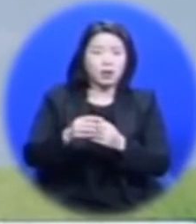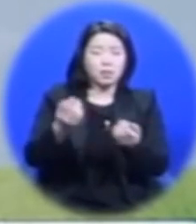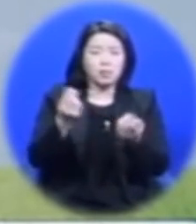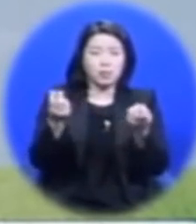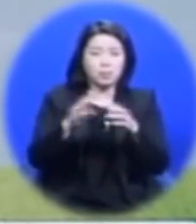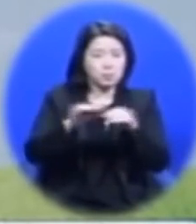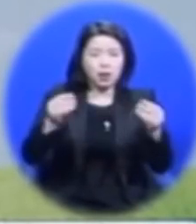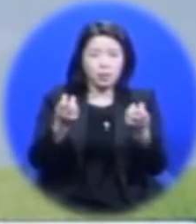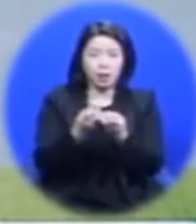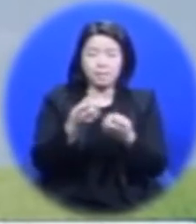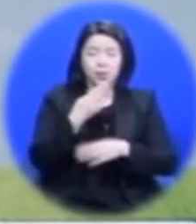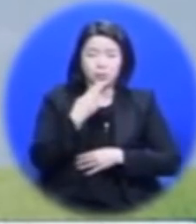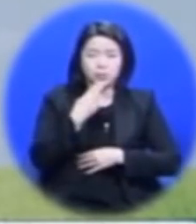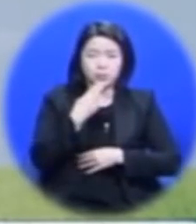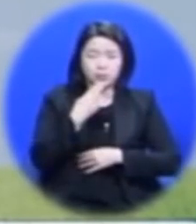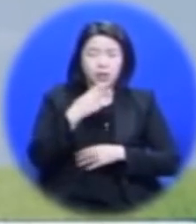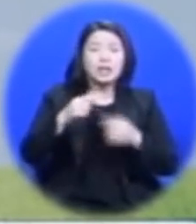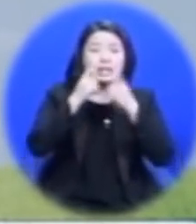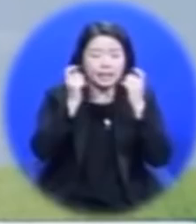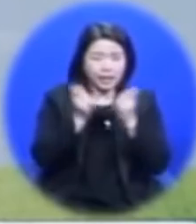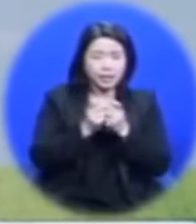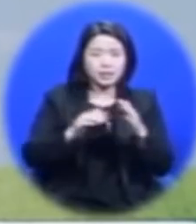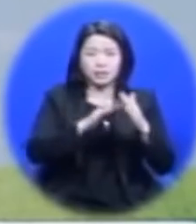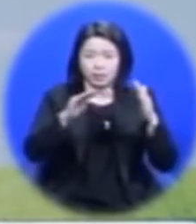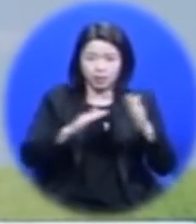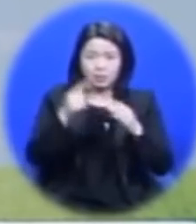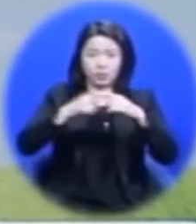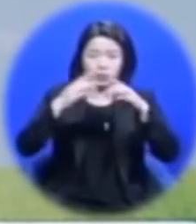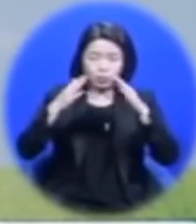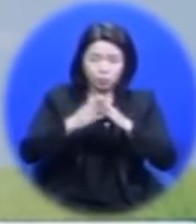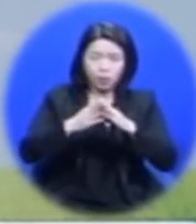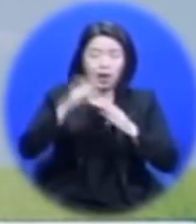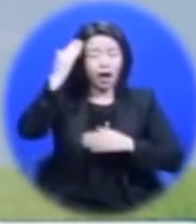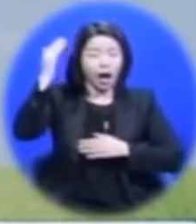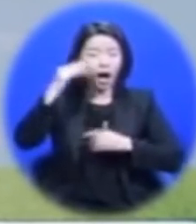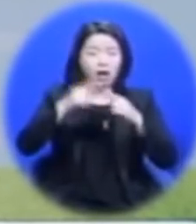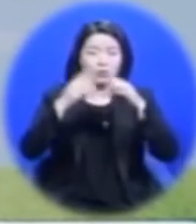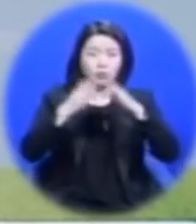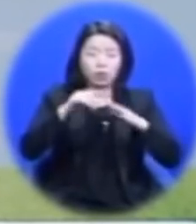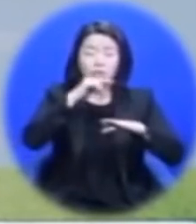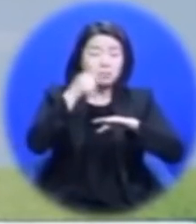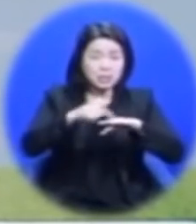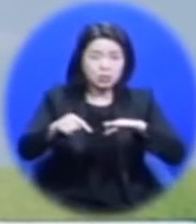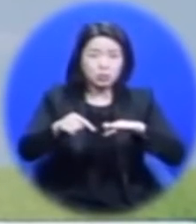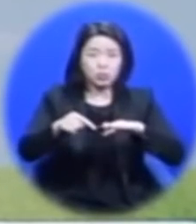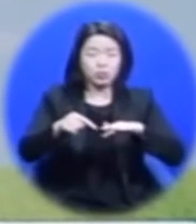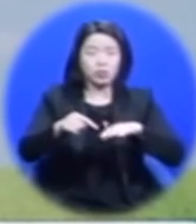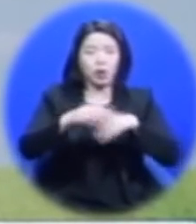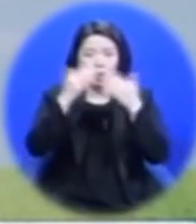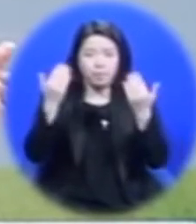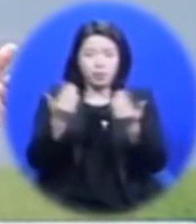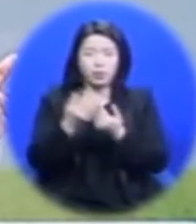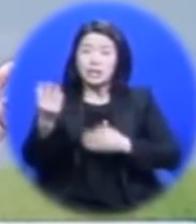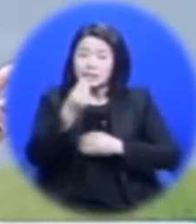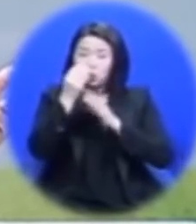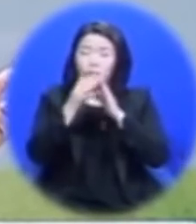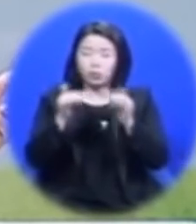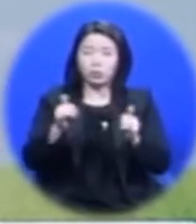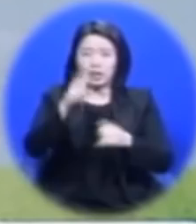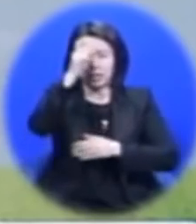문제든 가정의 일이든 교회의 일이든 한국 교회든 민족의 일이든 성도의